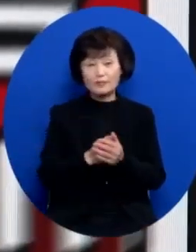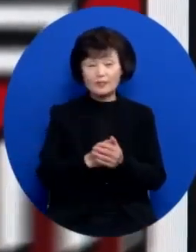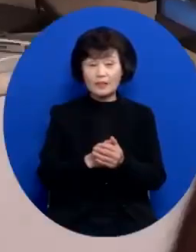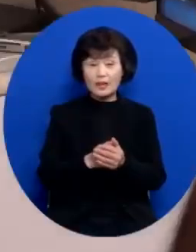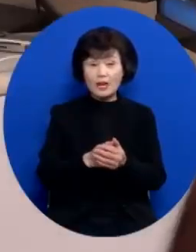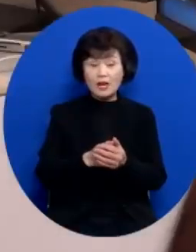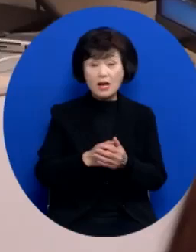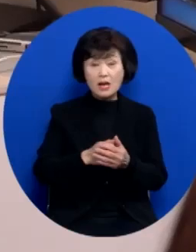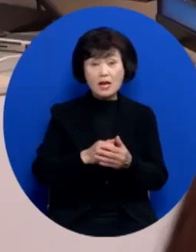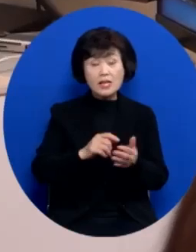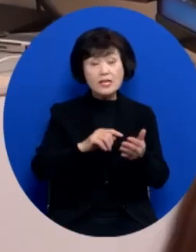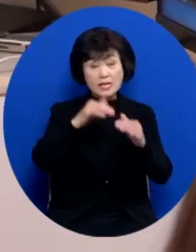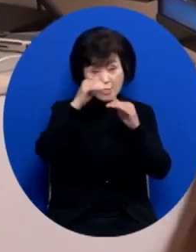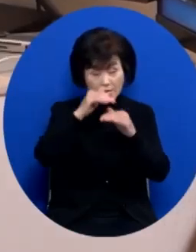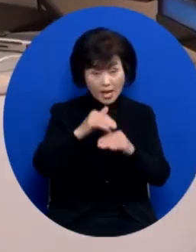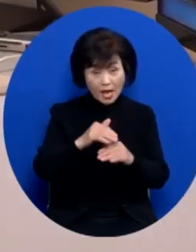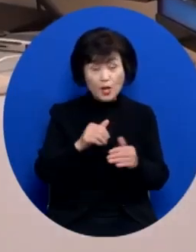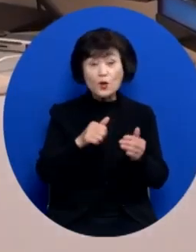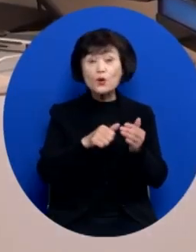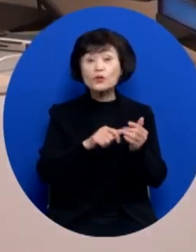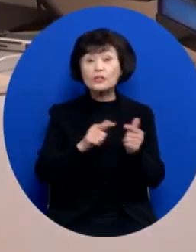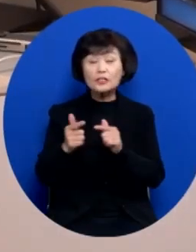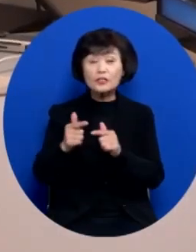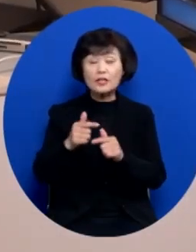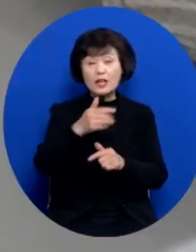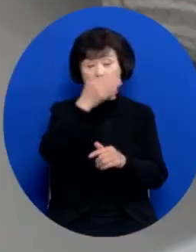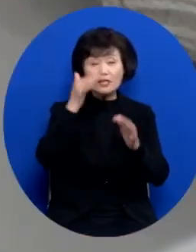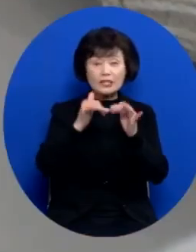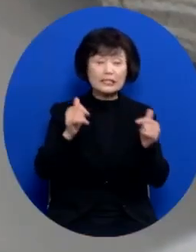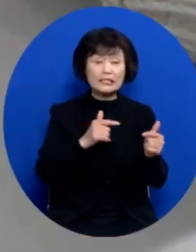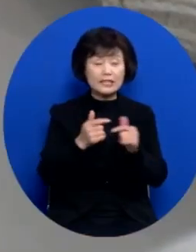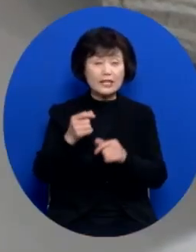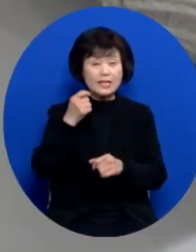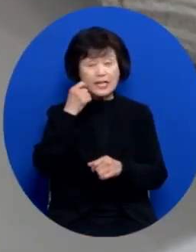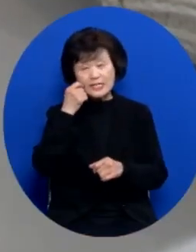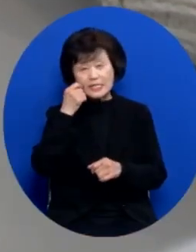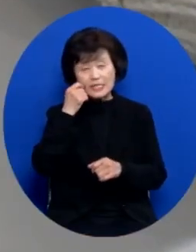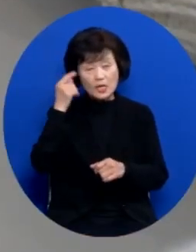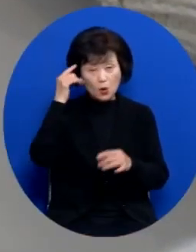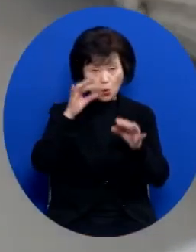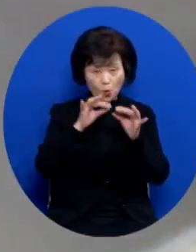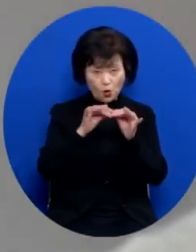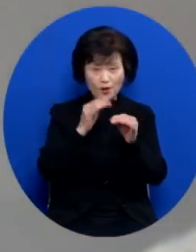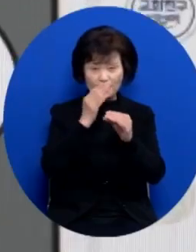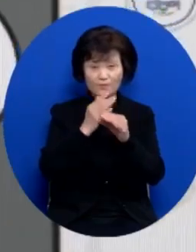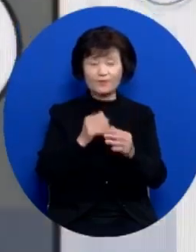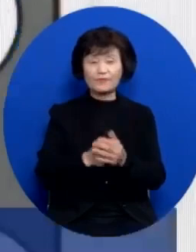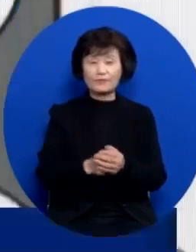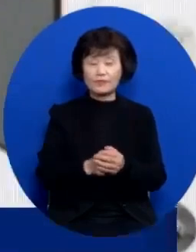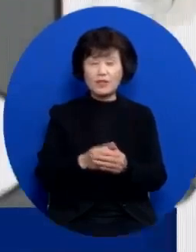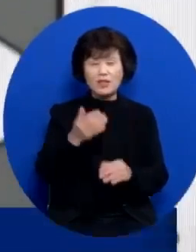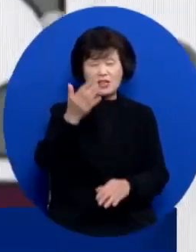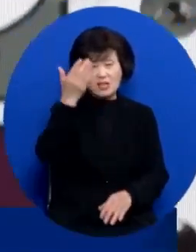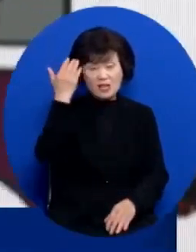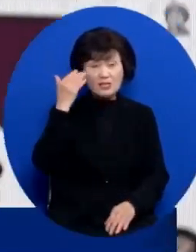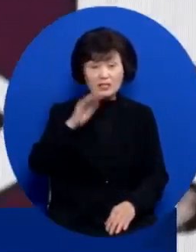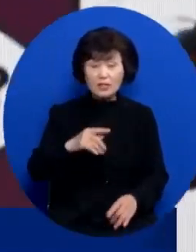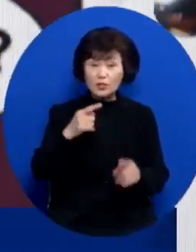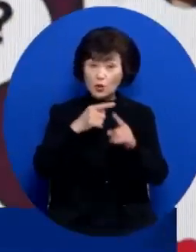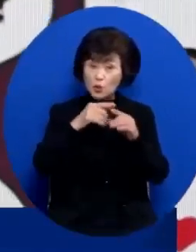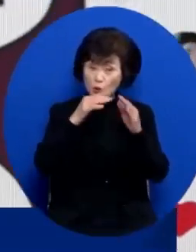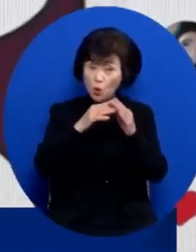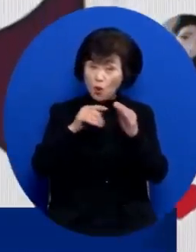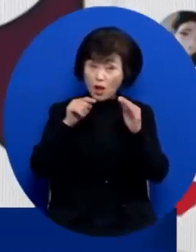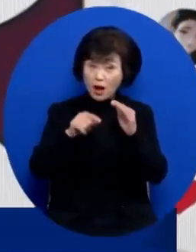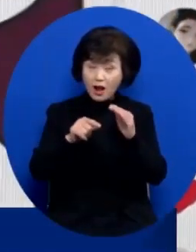이 게시물은 기독교 청년들에게 공감을 사며 인기를 얻고 있습니다. 옛날에는 이제 교회에서 재밌는